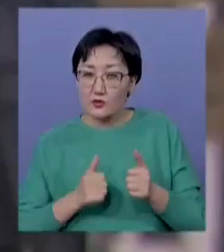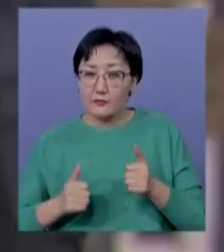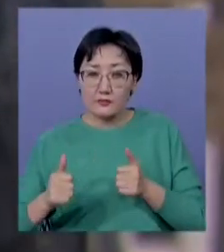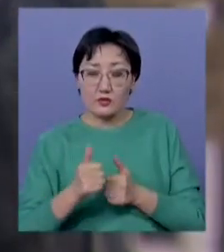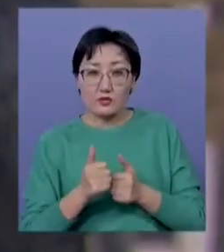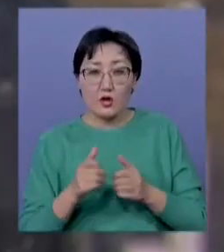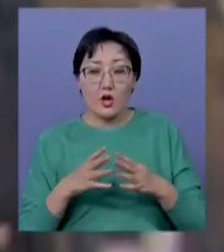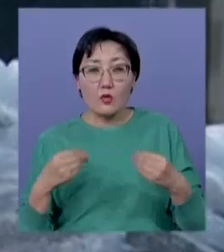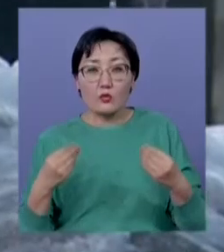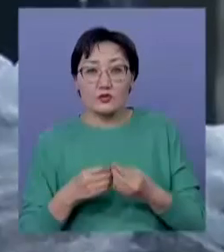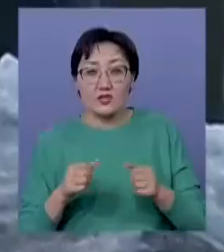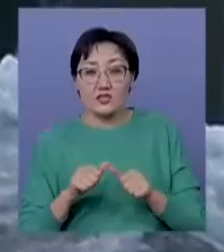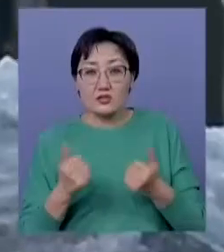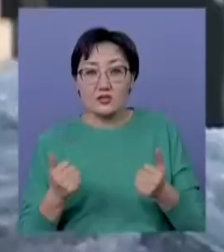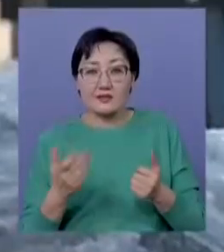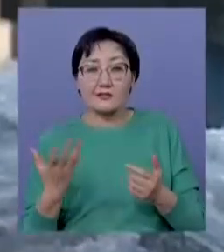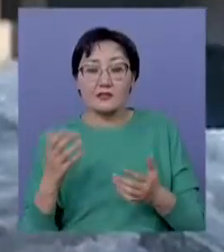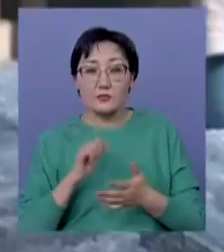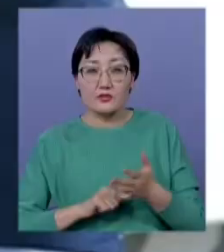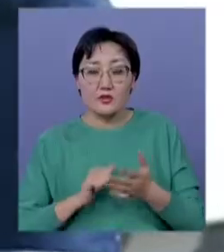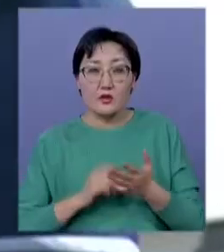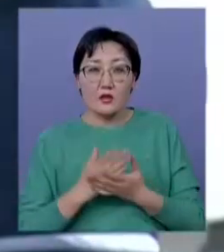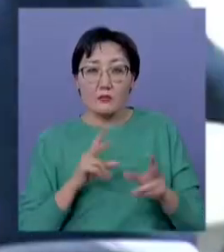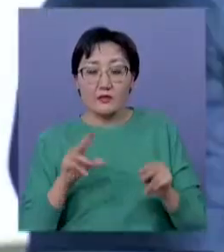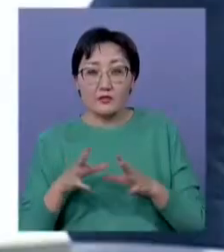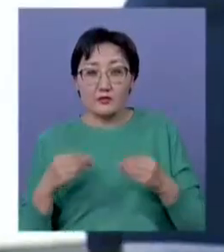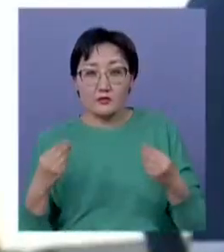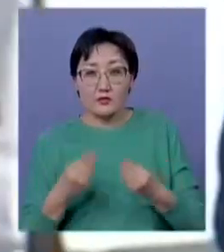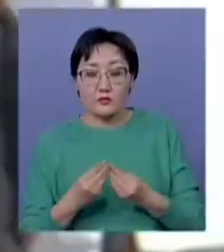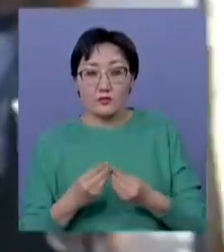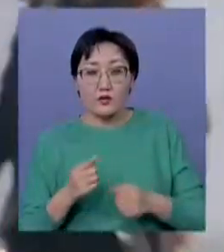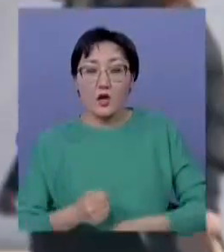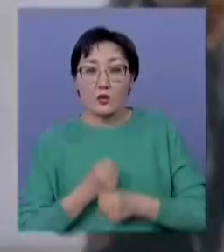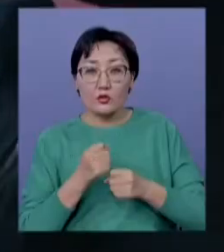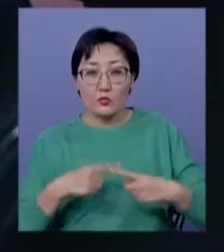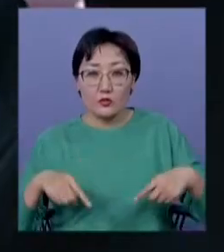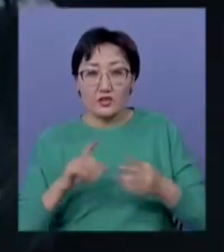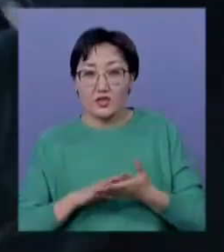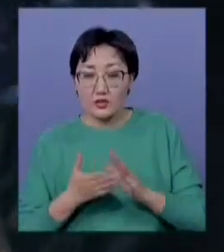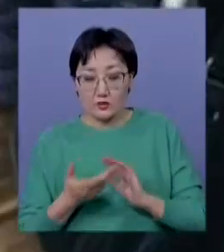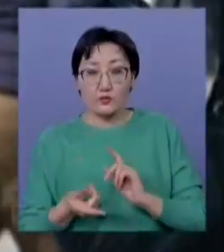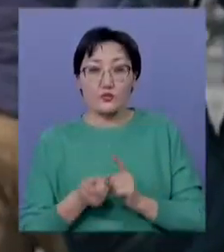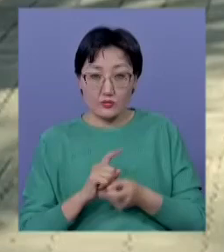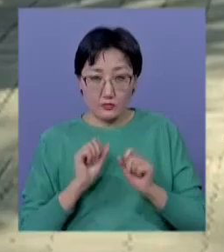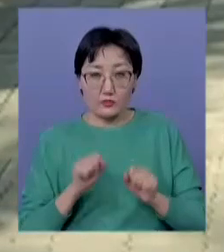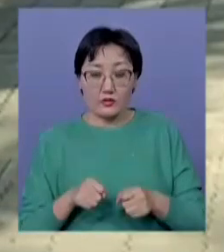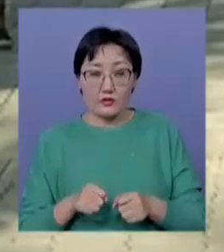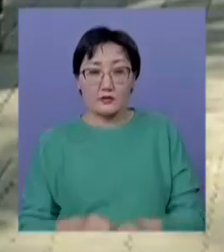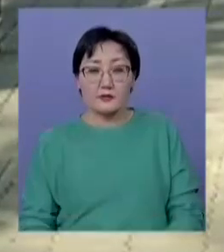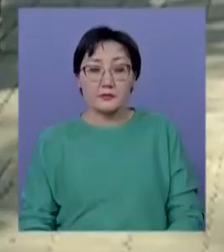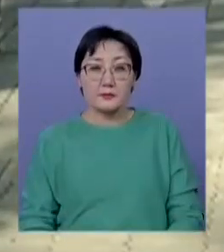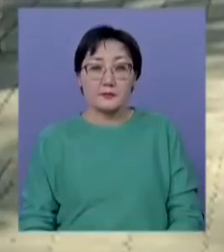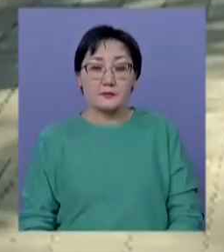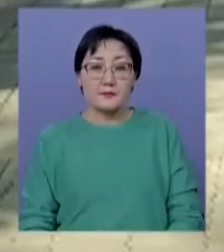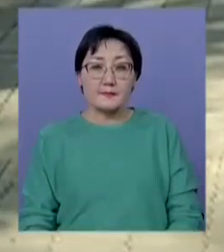тұр. Отбасының ойран болуына не себеп? Бақытты отбасы ресурсты қолдау орталығы жағдайды өзгерте алды ма? Өмірән Өрбектің